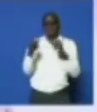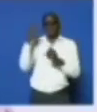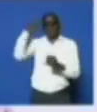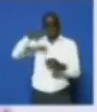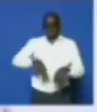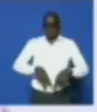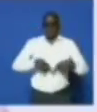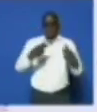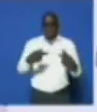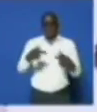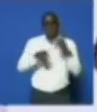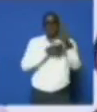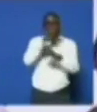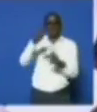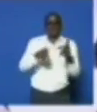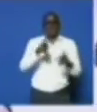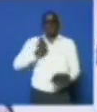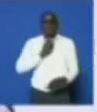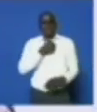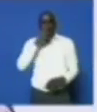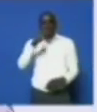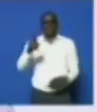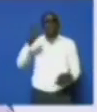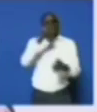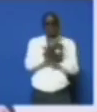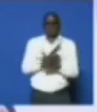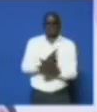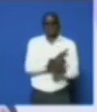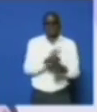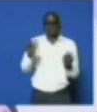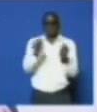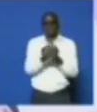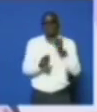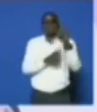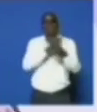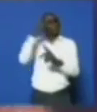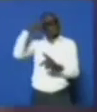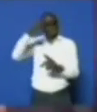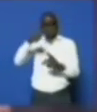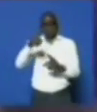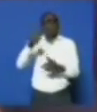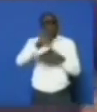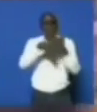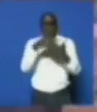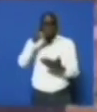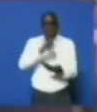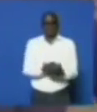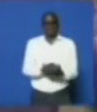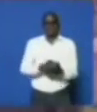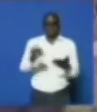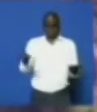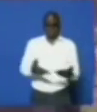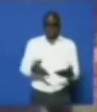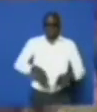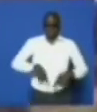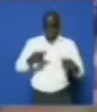de people au sein desquels nous sommes nous sommes réfugiés avec les déplacés internes tout ça sur ce site vivre plus